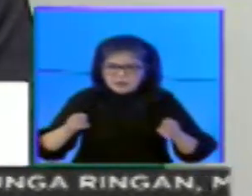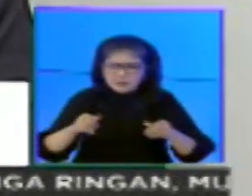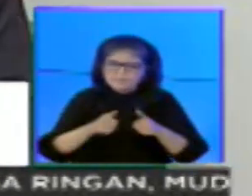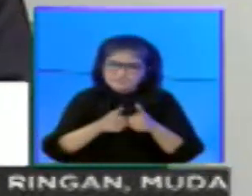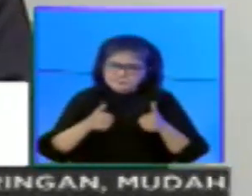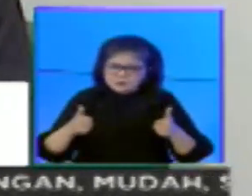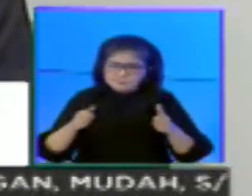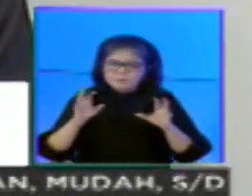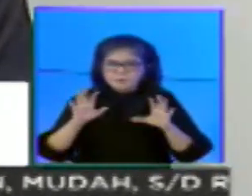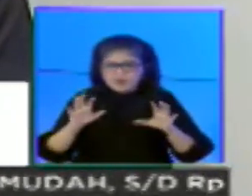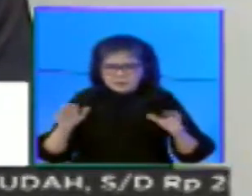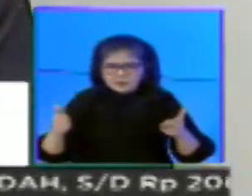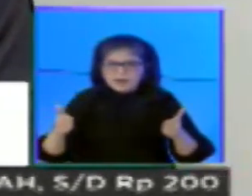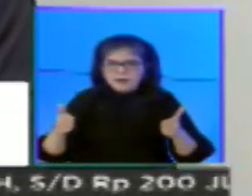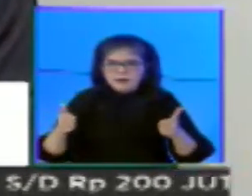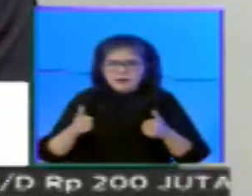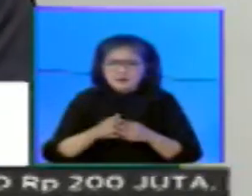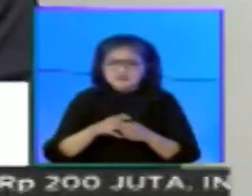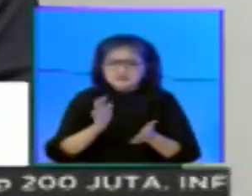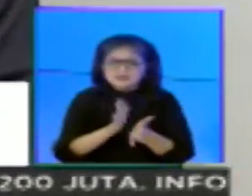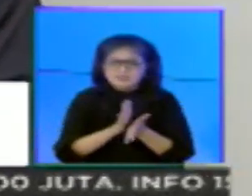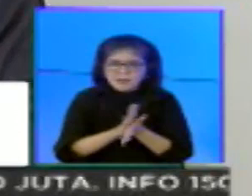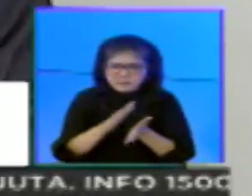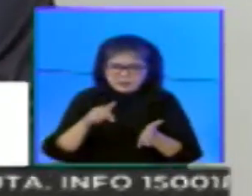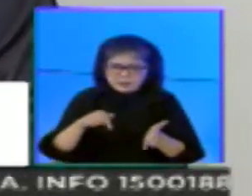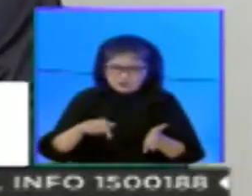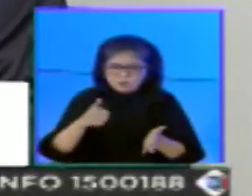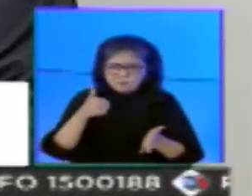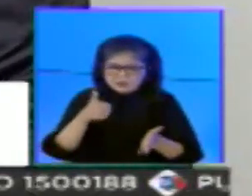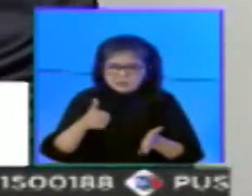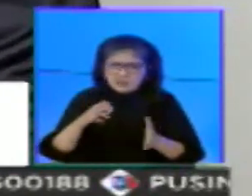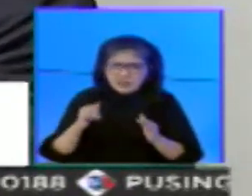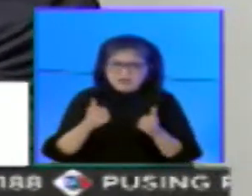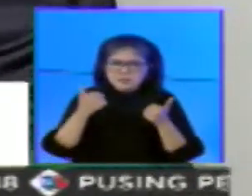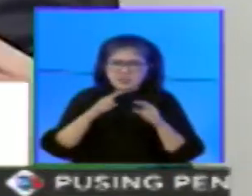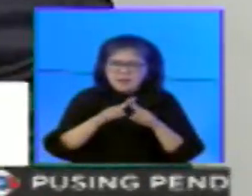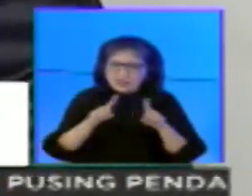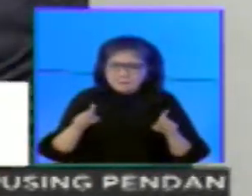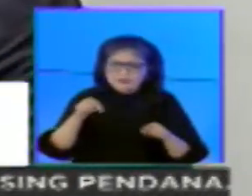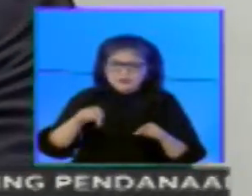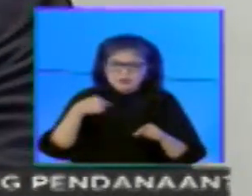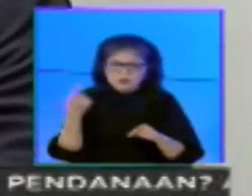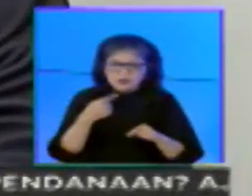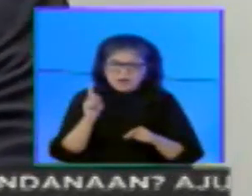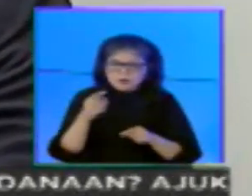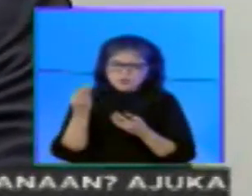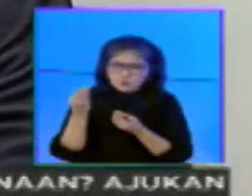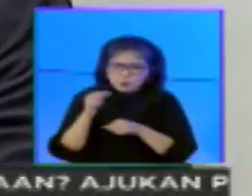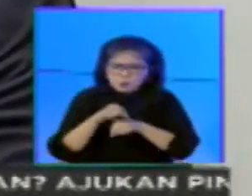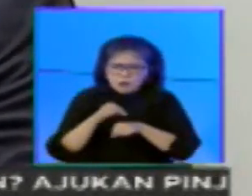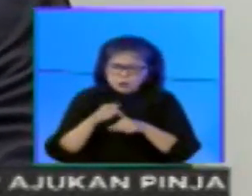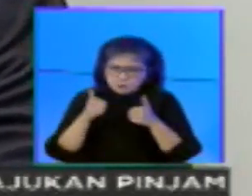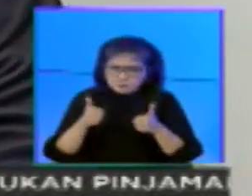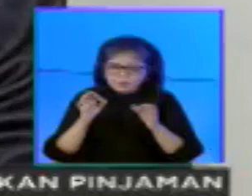banget lapangan pekerjaan yang terbuka di sini gitu ya. Tapi memang mesti kadang kita juga menunggu di waktu yang tepat juga gitu.